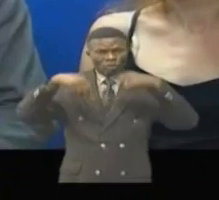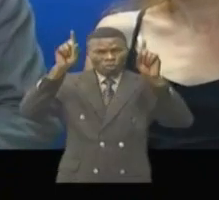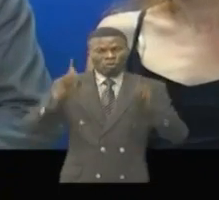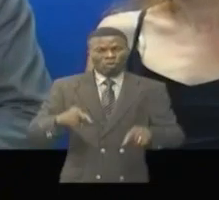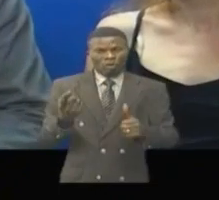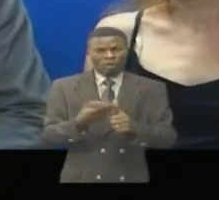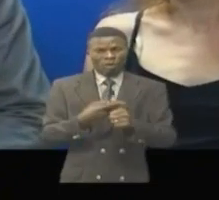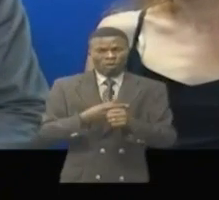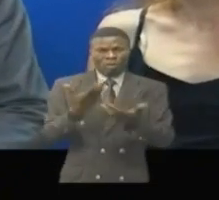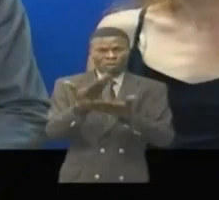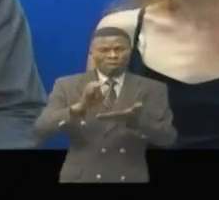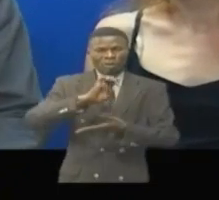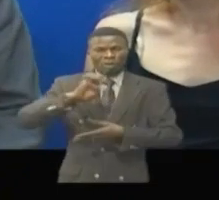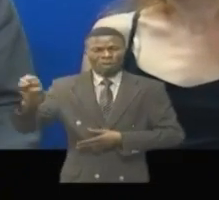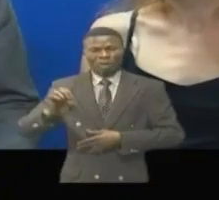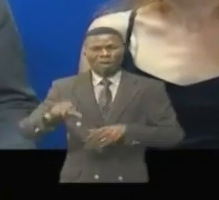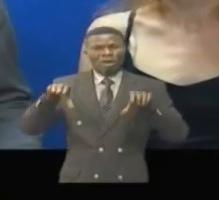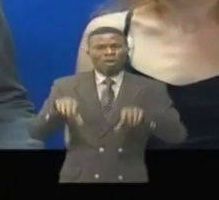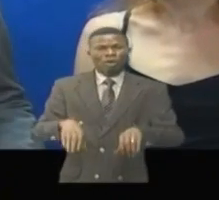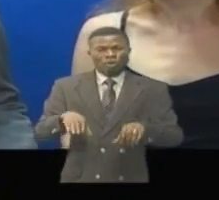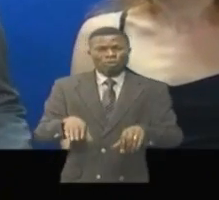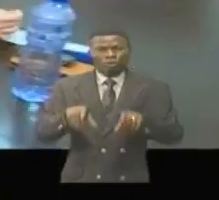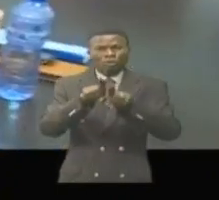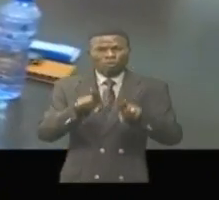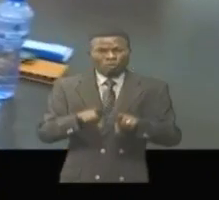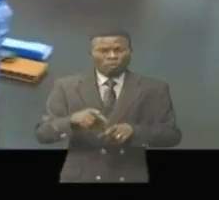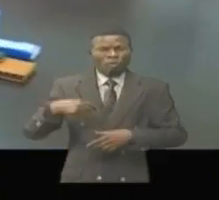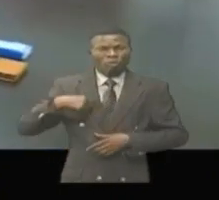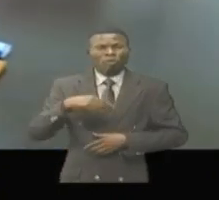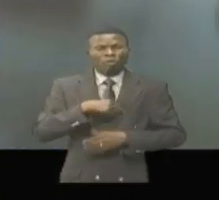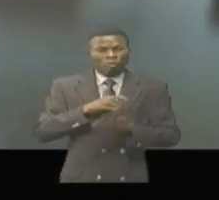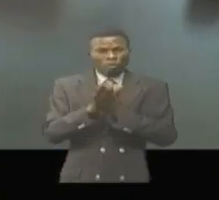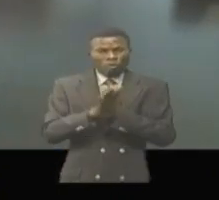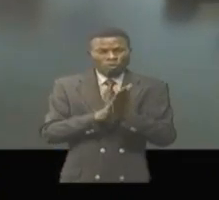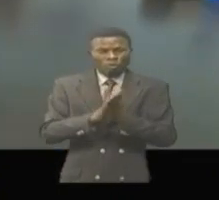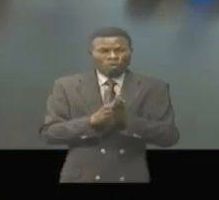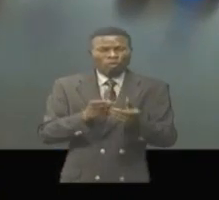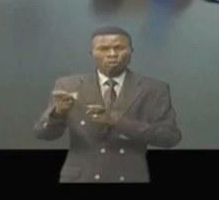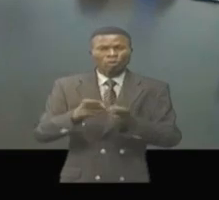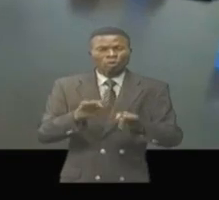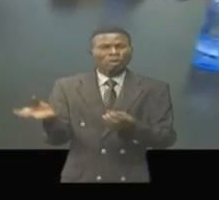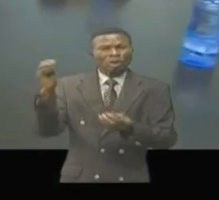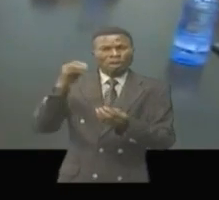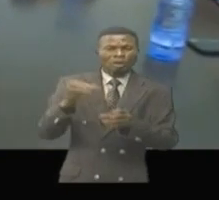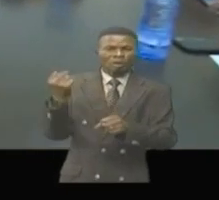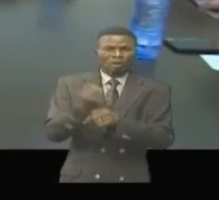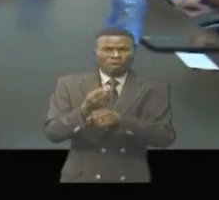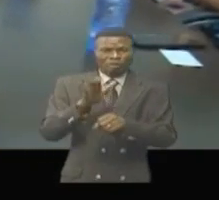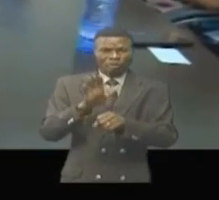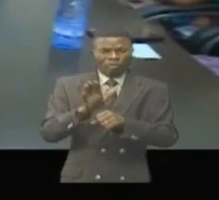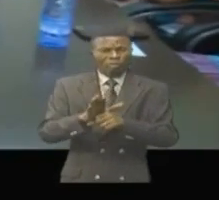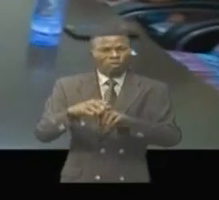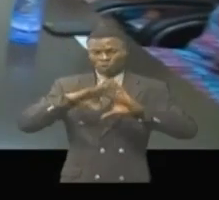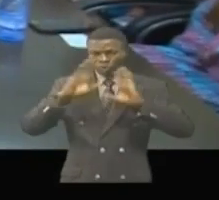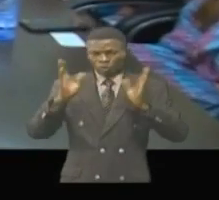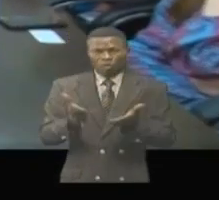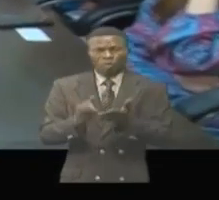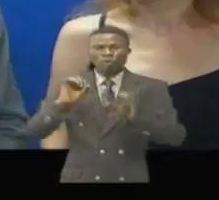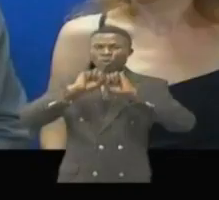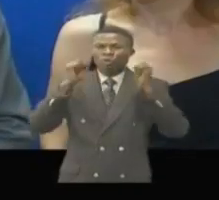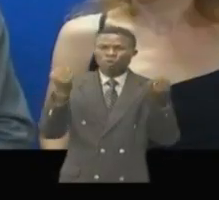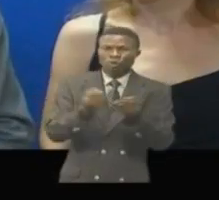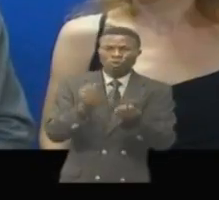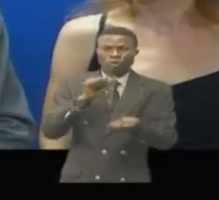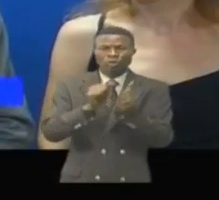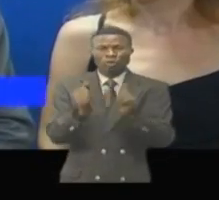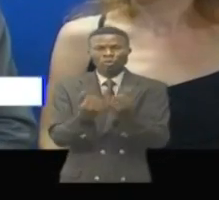dans l'est du pays, mais nous souhaitons, je dirais, intensifier nos actions pour tout le travail social par rapport